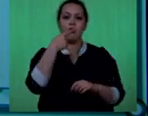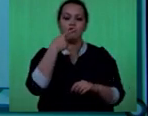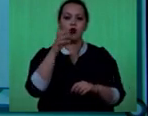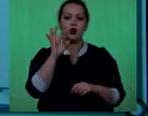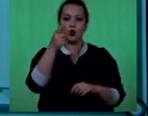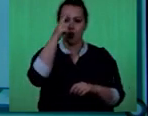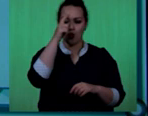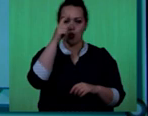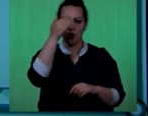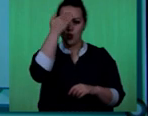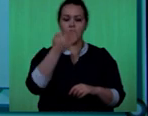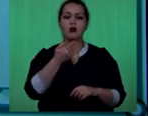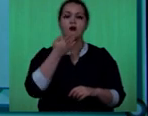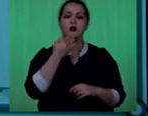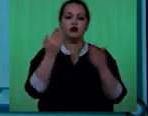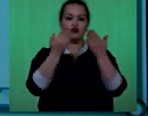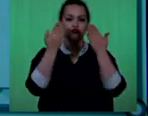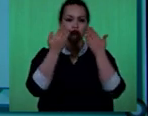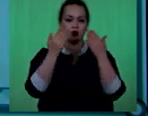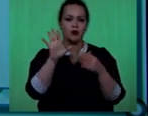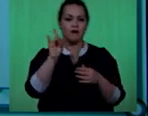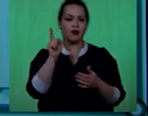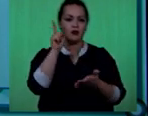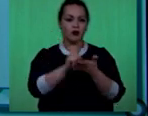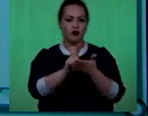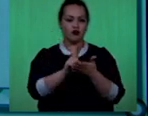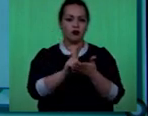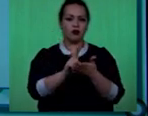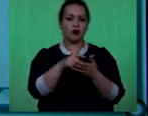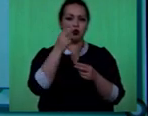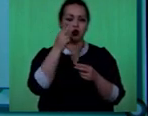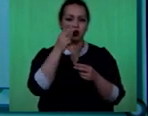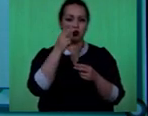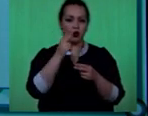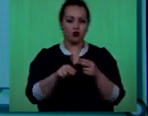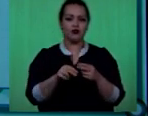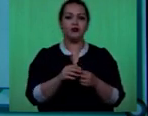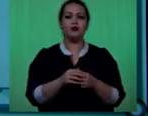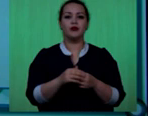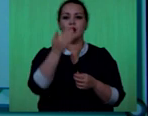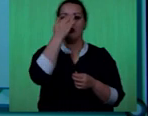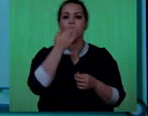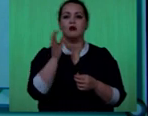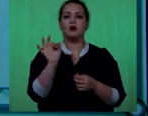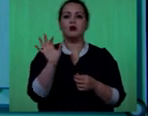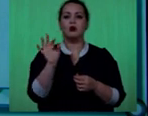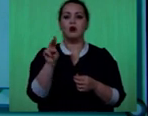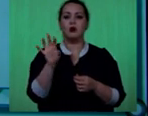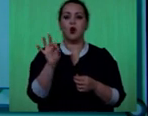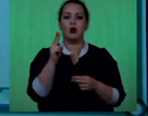читаю пословицу вы должны ее закончить лето золотая пора не